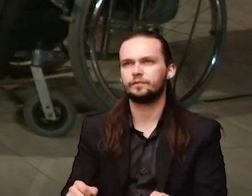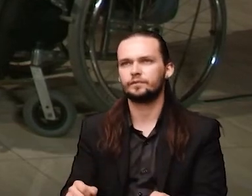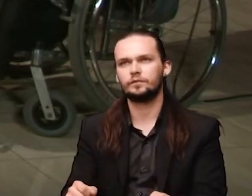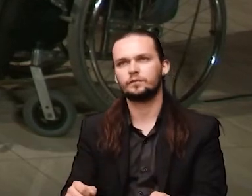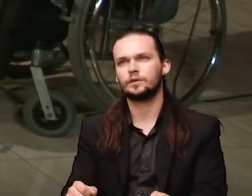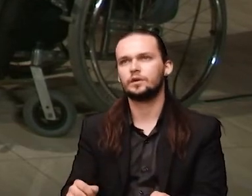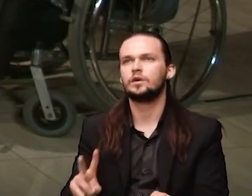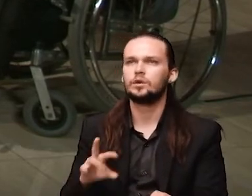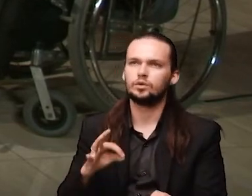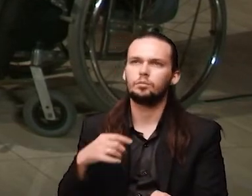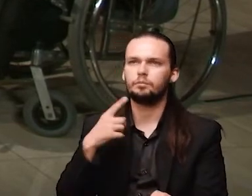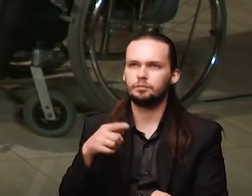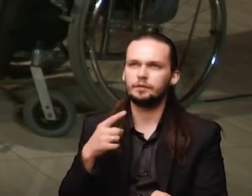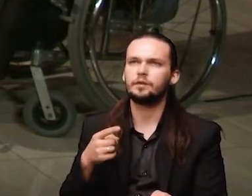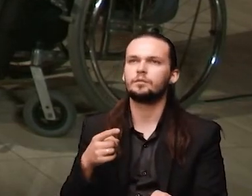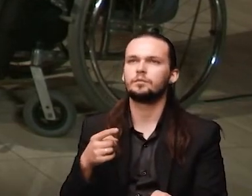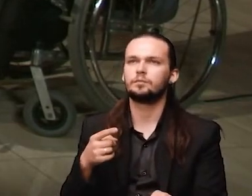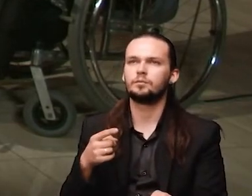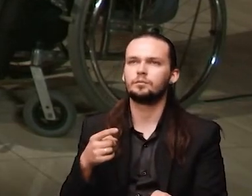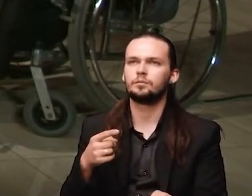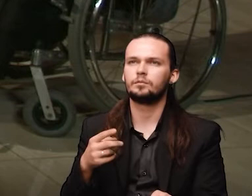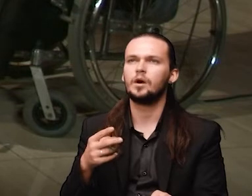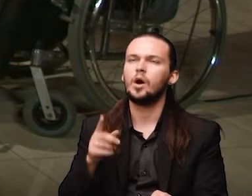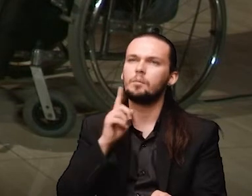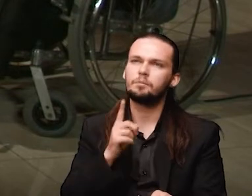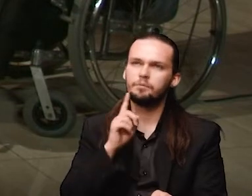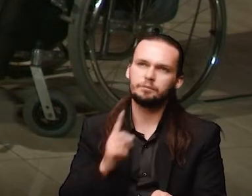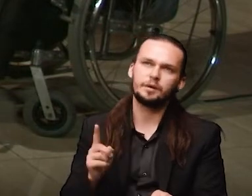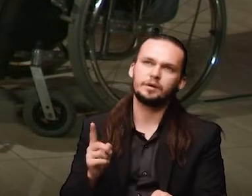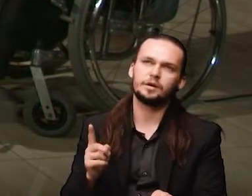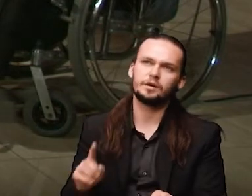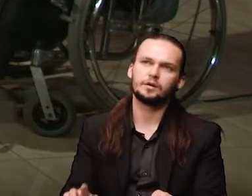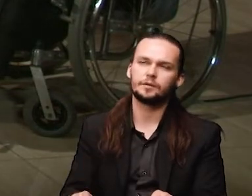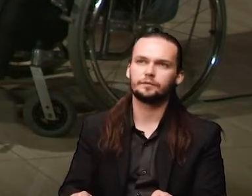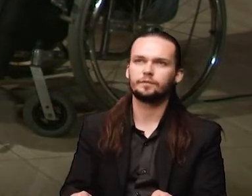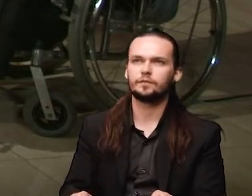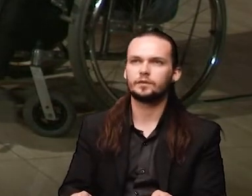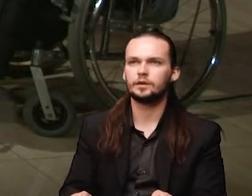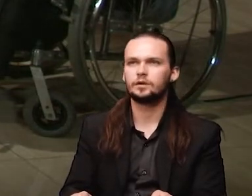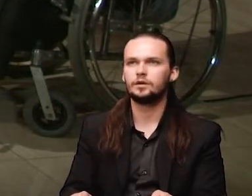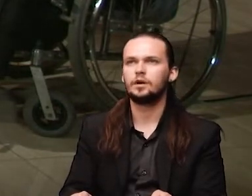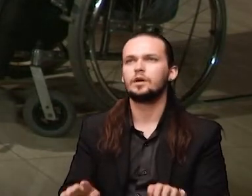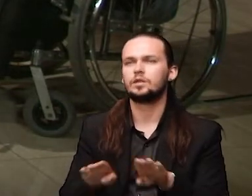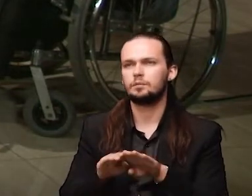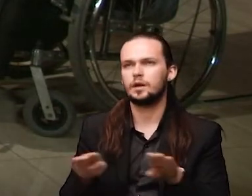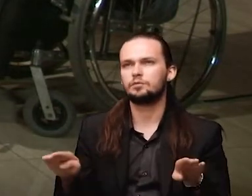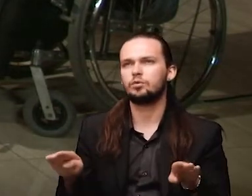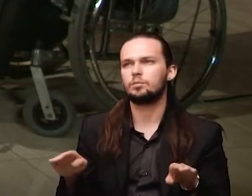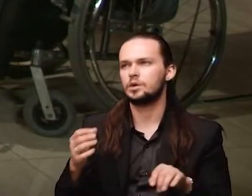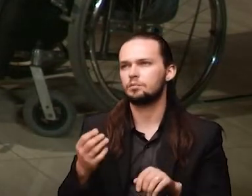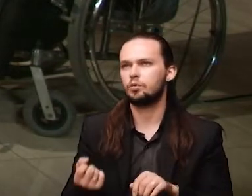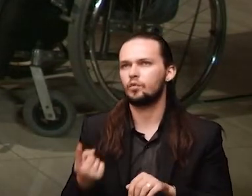передвигаться. Очень опасно, да, но они как-то привыкли, они там, у них еще... Их обучают. Появилось, да, их обучают. И вот на платформе появилось